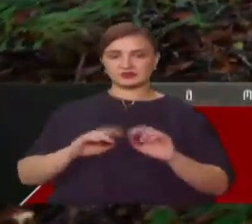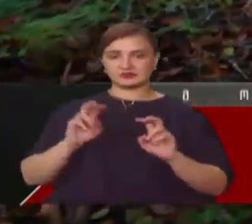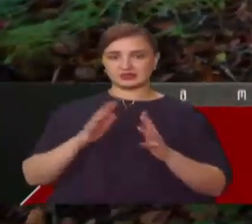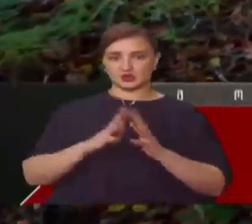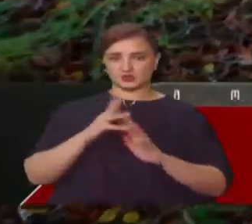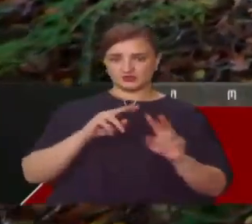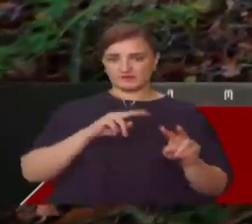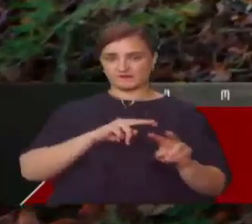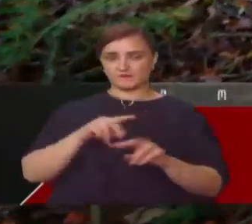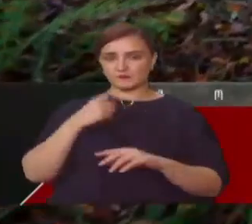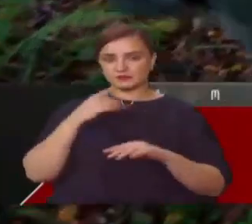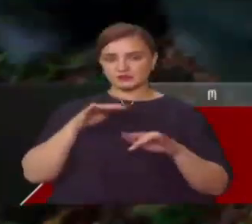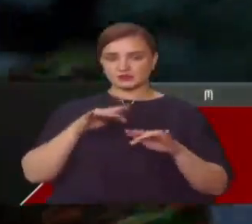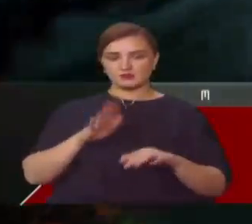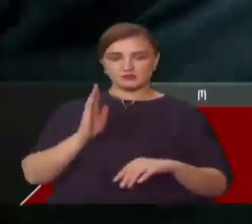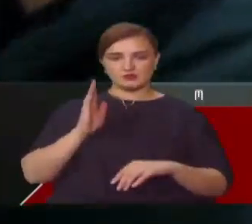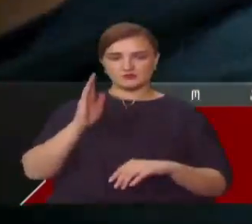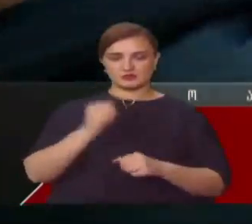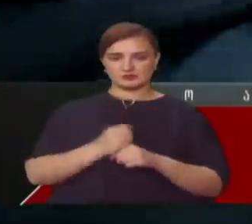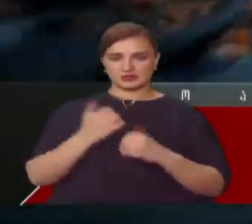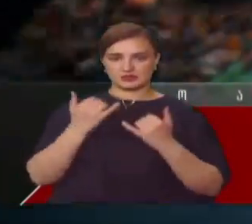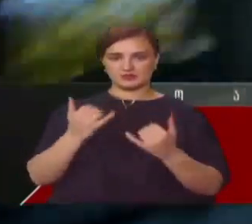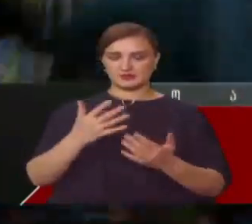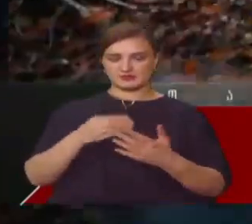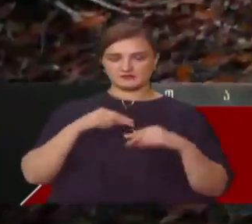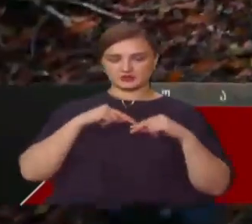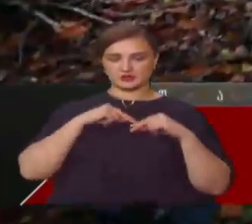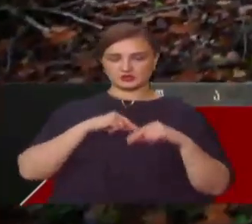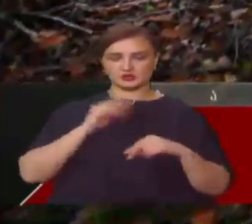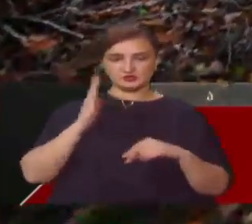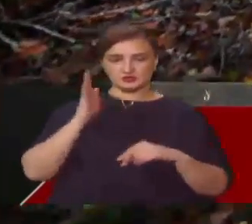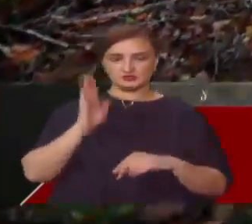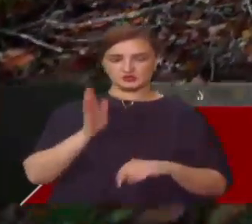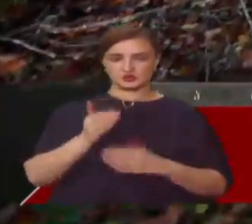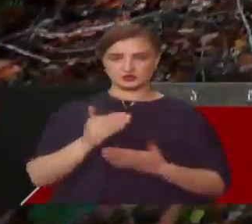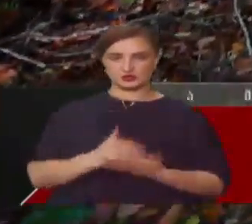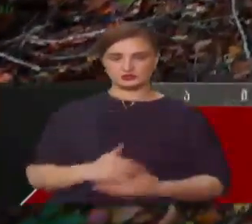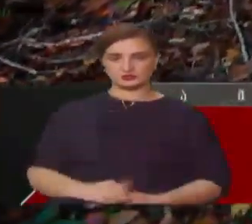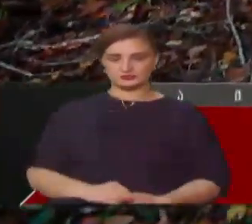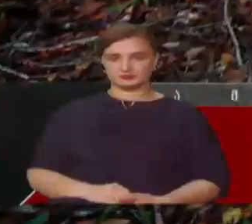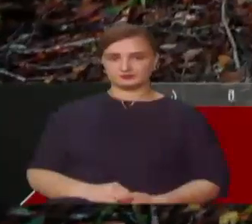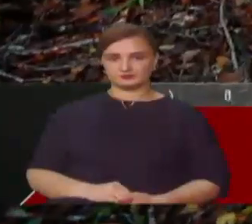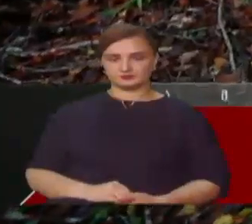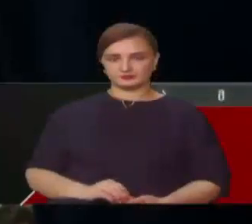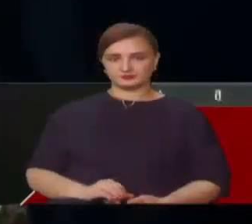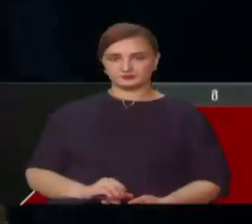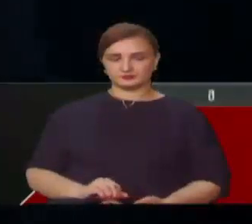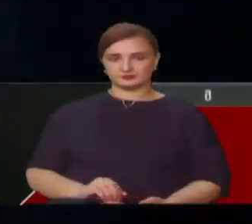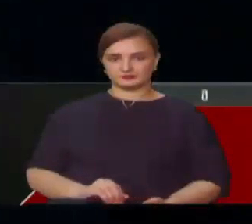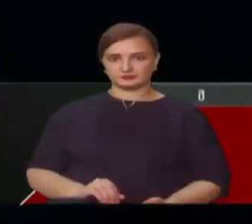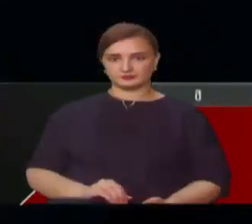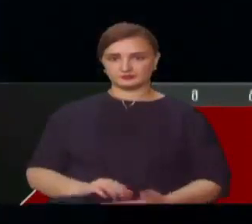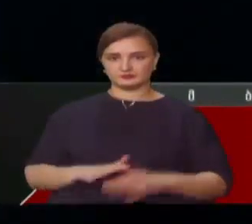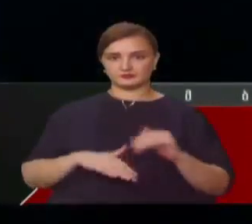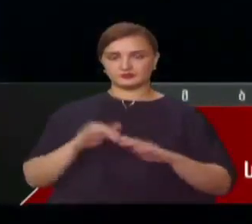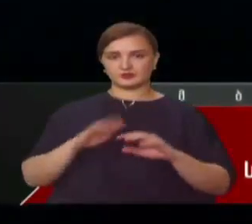ადამიანი იაზრებს, რომ მათი საქმიანობა მომავლისთვის კეთდება და მათი გაწეული შრომა საომავლოდ გამოიღებს შედეგს. Profesia მეტყევე ნიშნავს